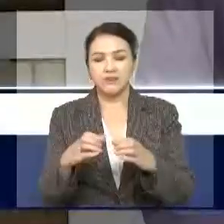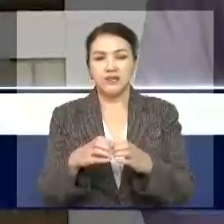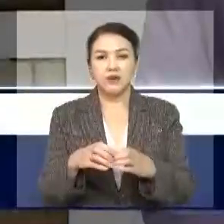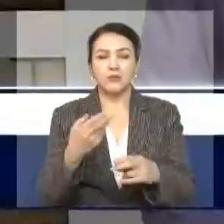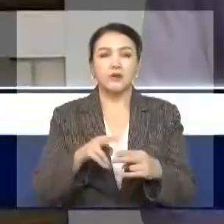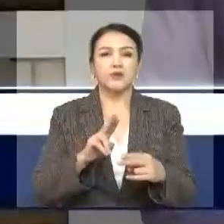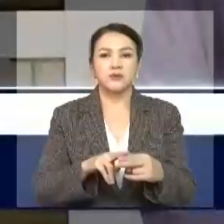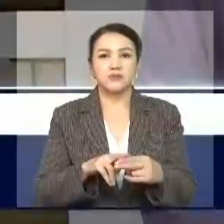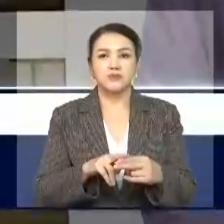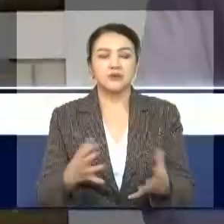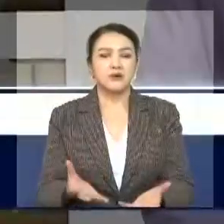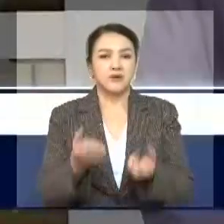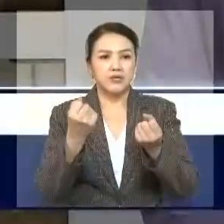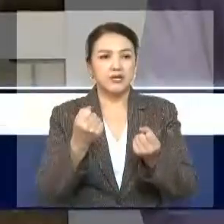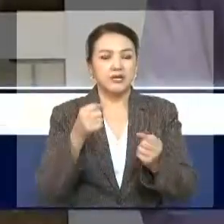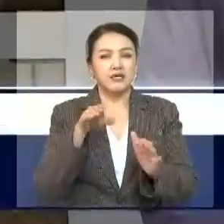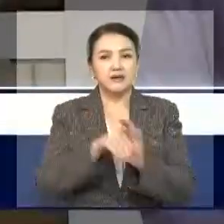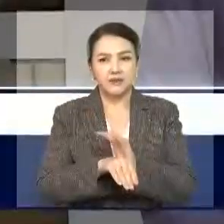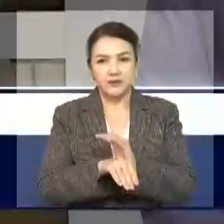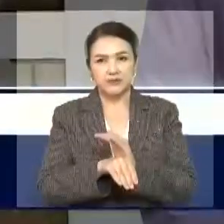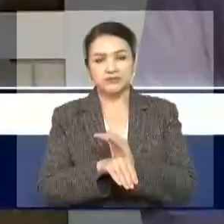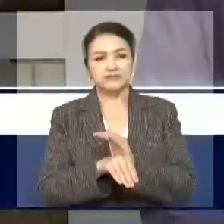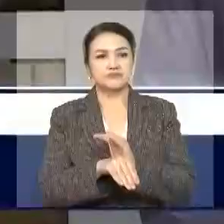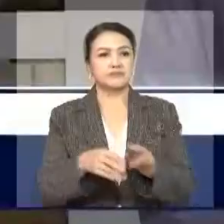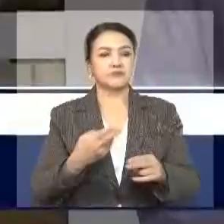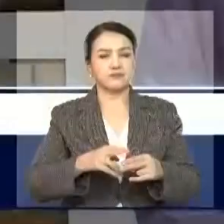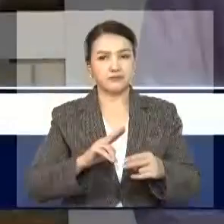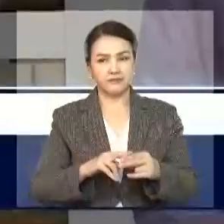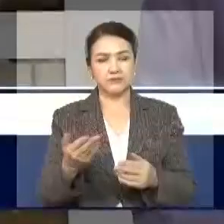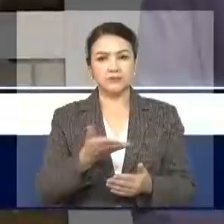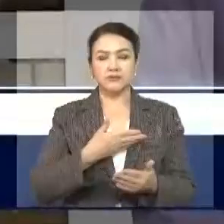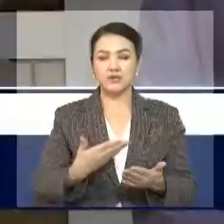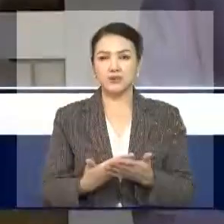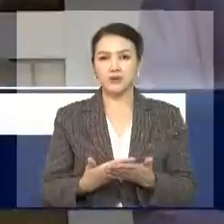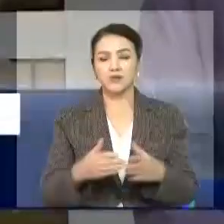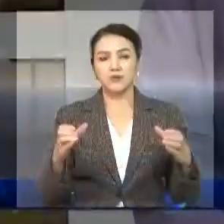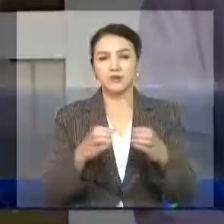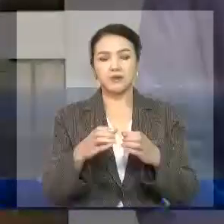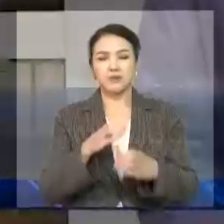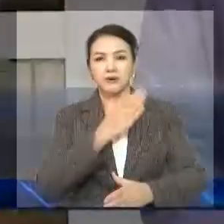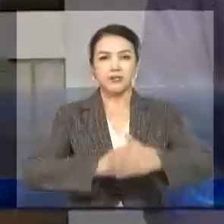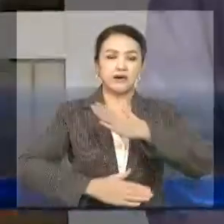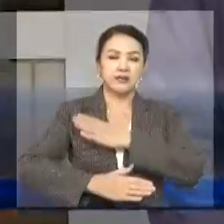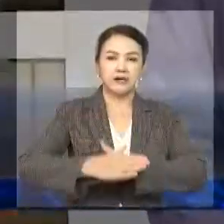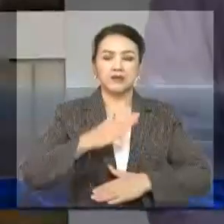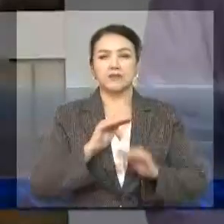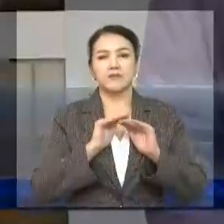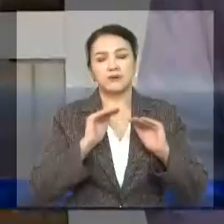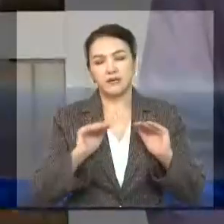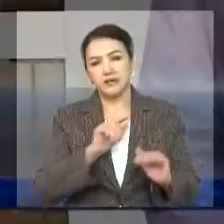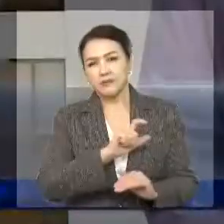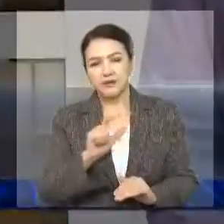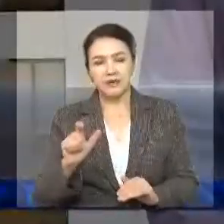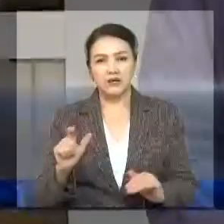әлеуметтік саланы қолдау, соның ішінде осы біздегі қоғамдағы мүмкіндігі шектеулі